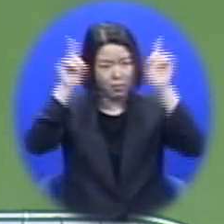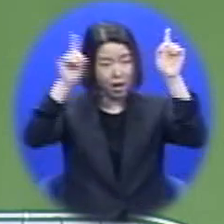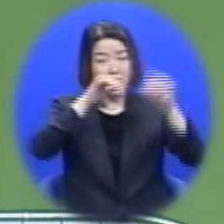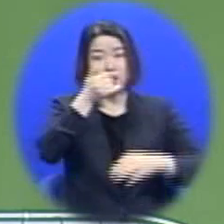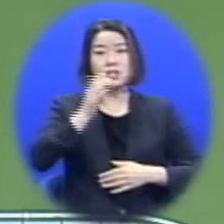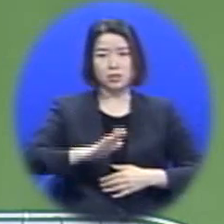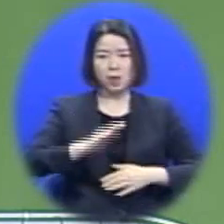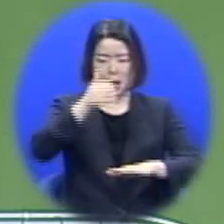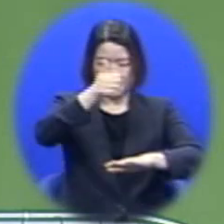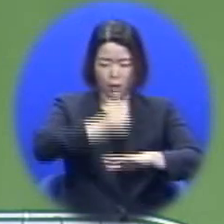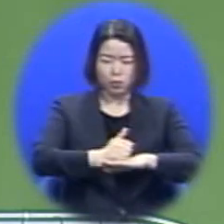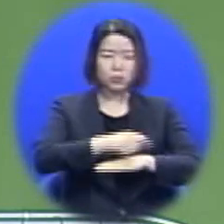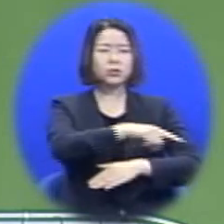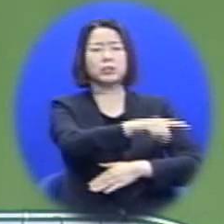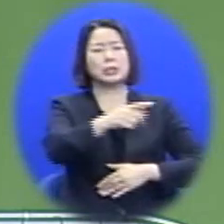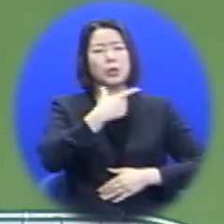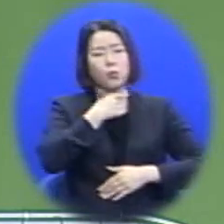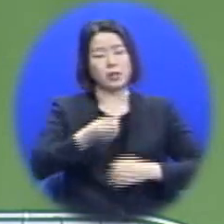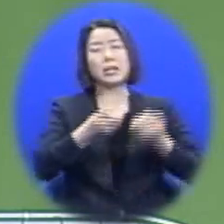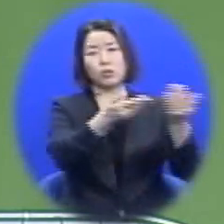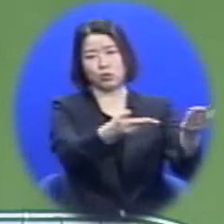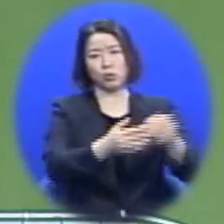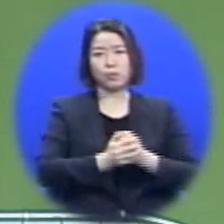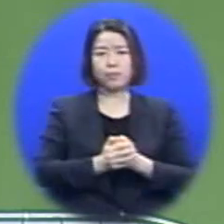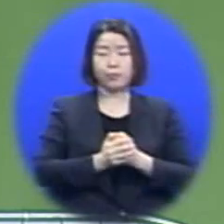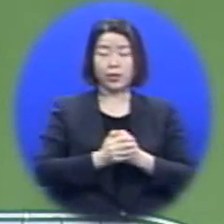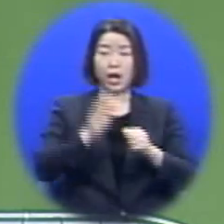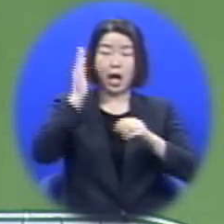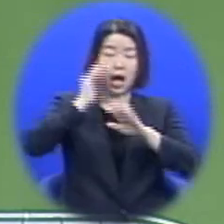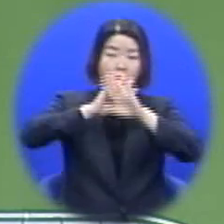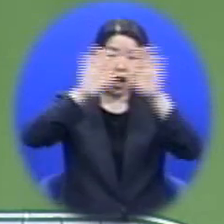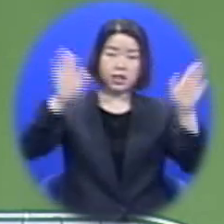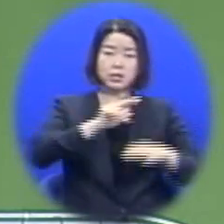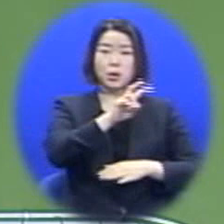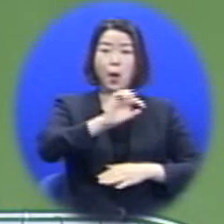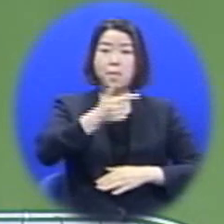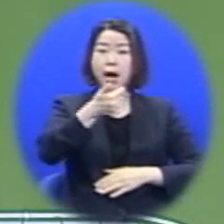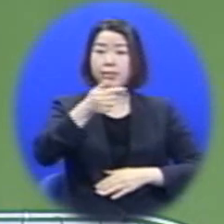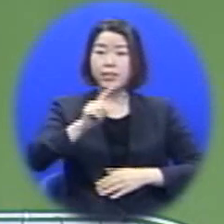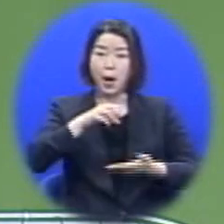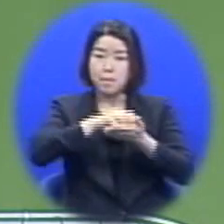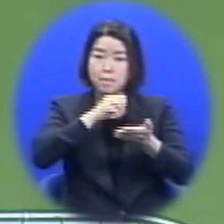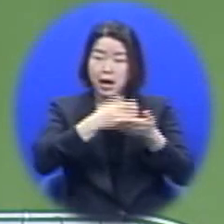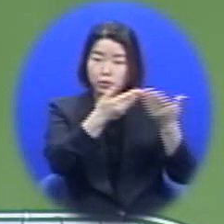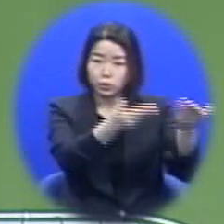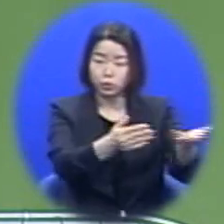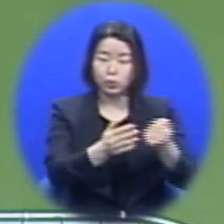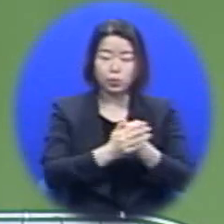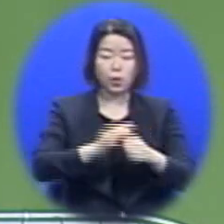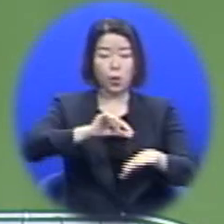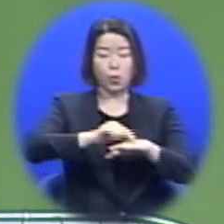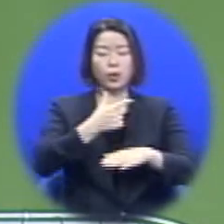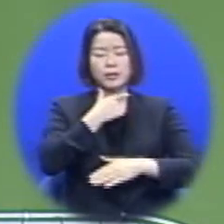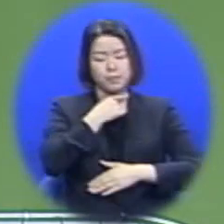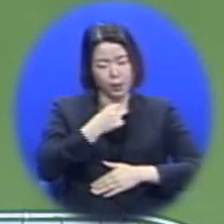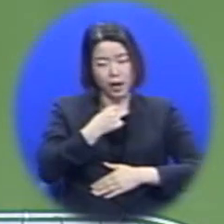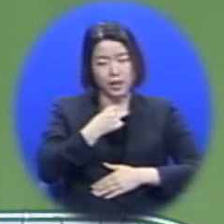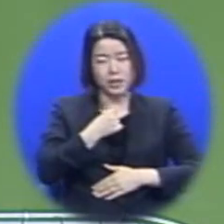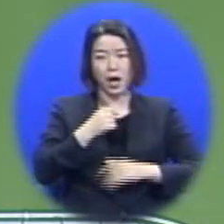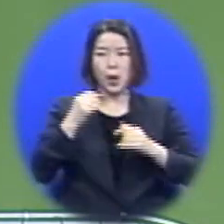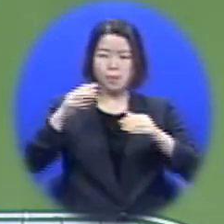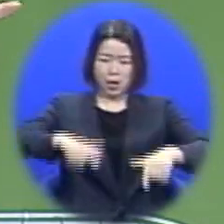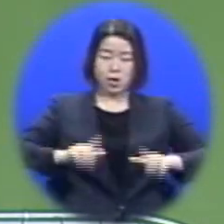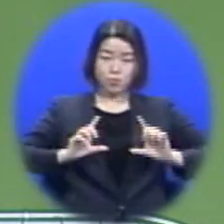그들이 원하는 걸 주십니다. 하늘에서 만나를 주시고 고기가 먹고 싶다 그러니까 하나님이 동풍을 불게